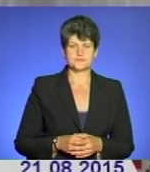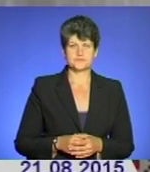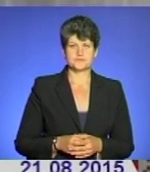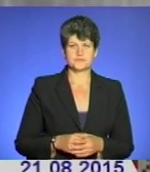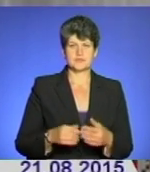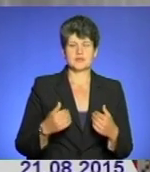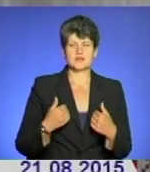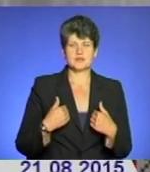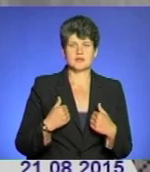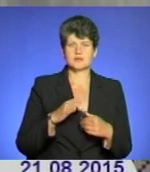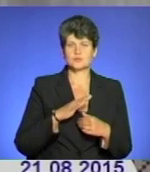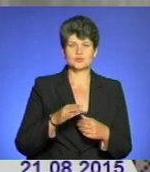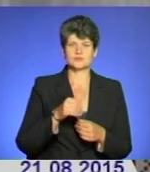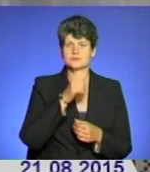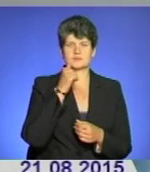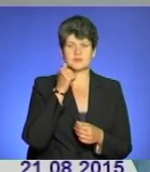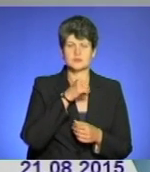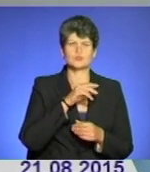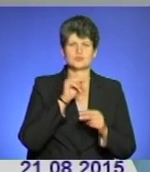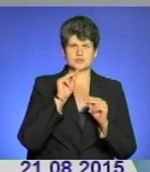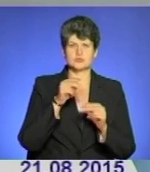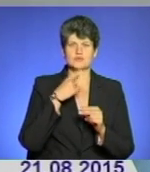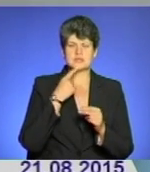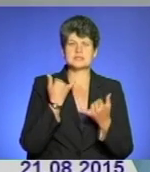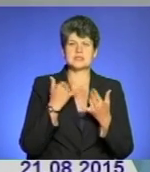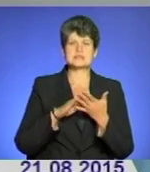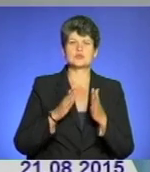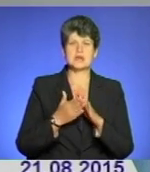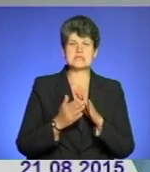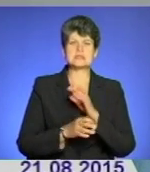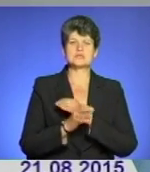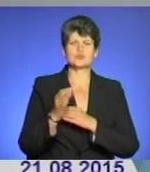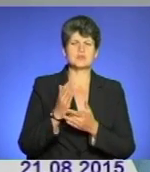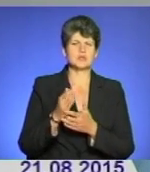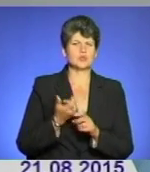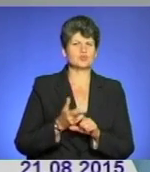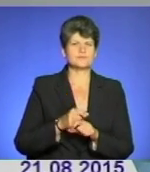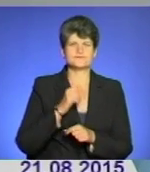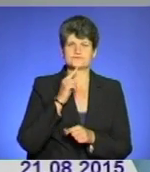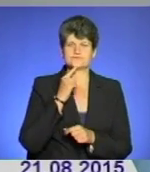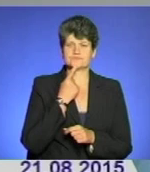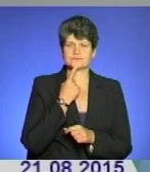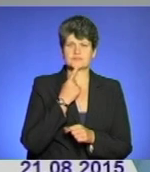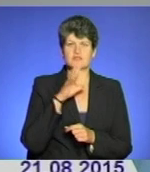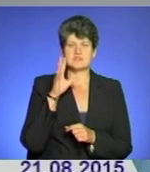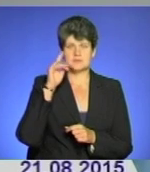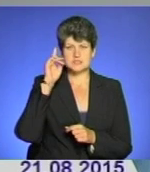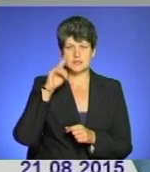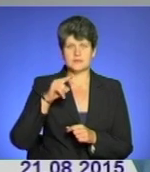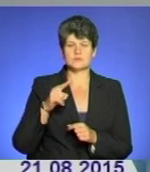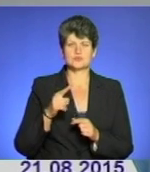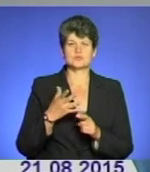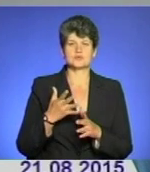Я не буду лукавити, не буду нічого приховувати. Зараз ситуація на Сході дуже, дуже напружена. Всі ми знаємо, що